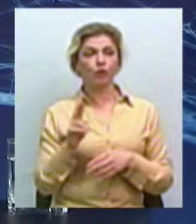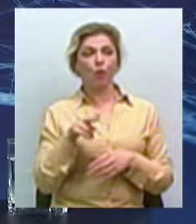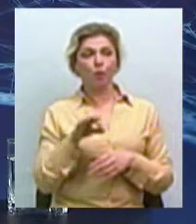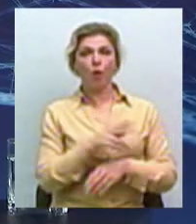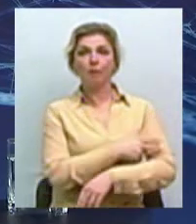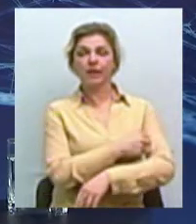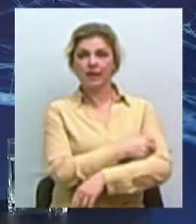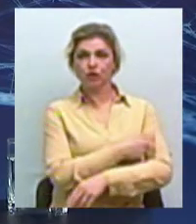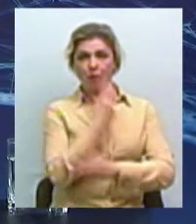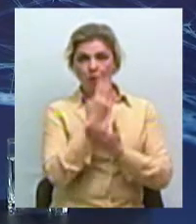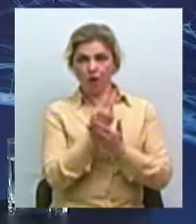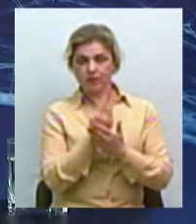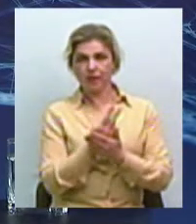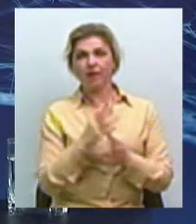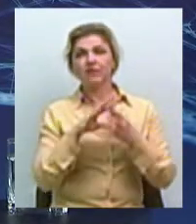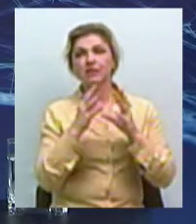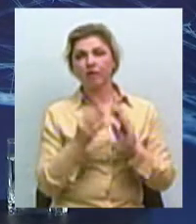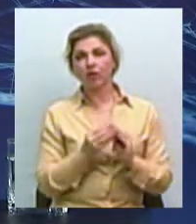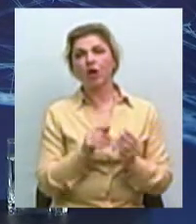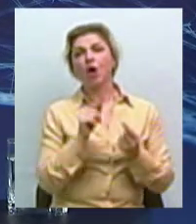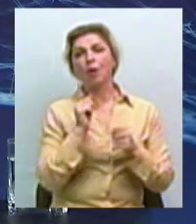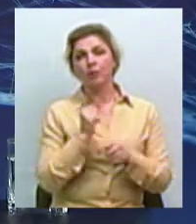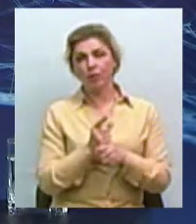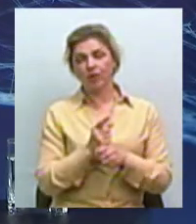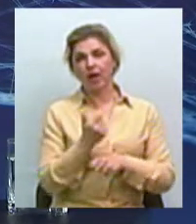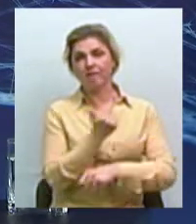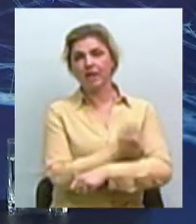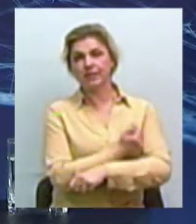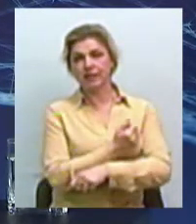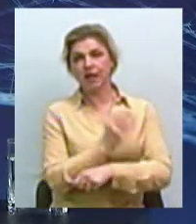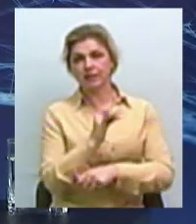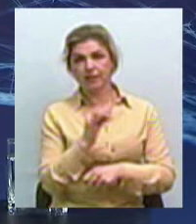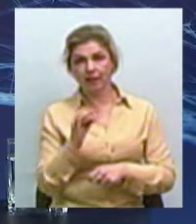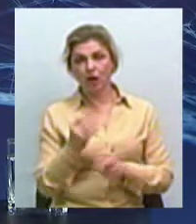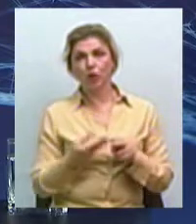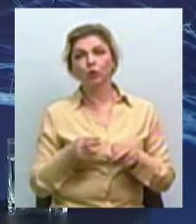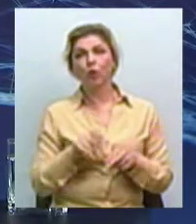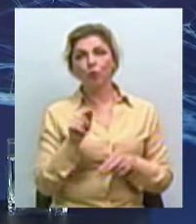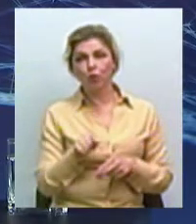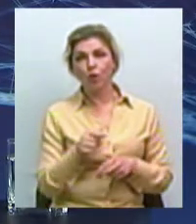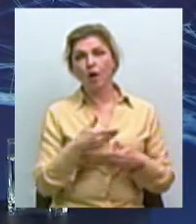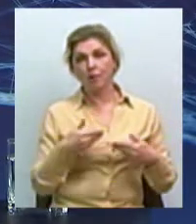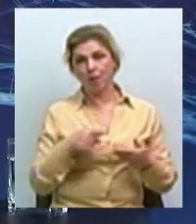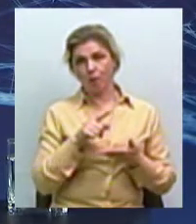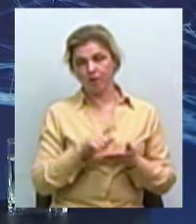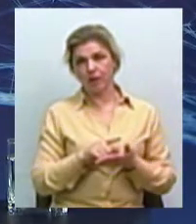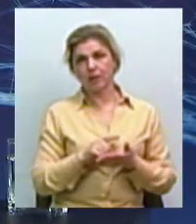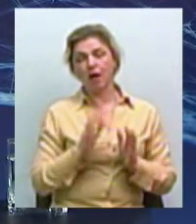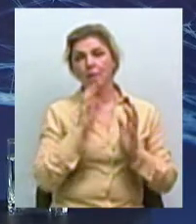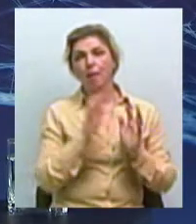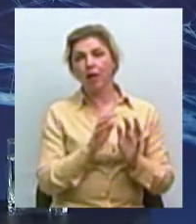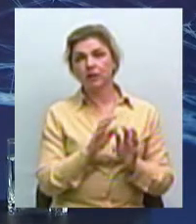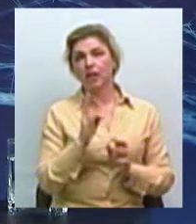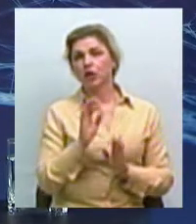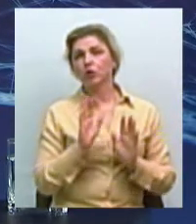медичним показам взагалі протипоказані вакцинація. І тому ми повинні подбати не лише